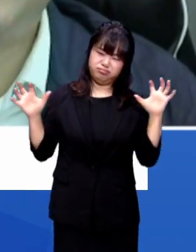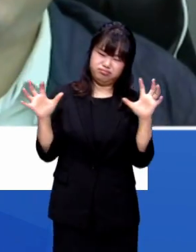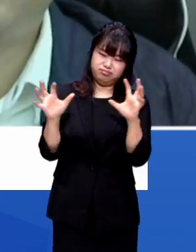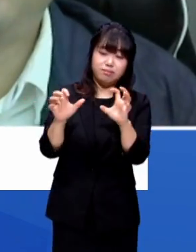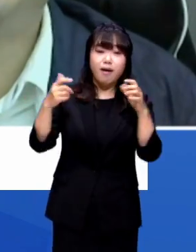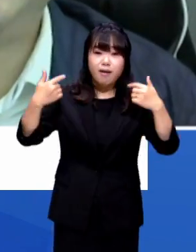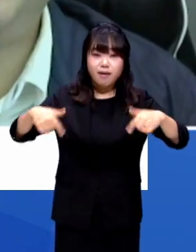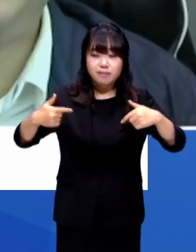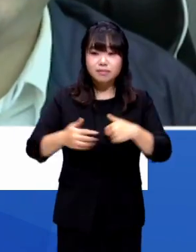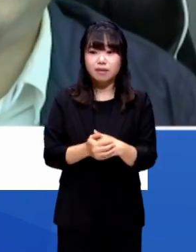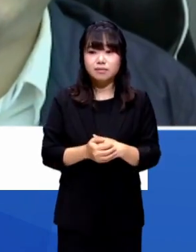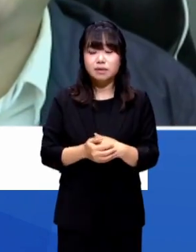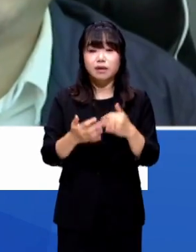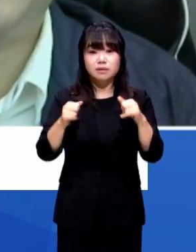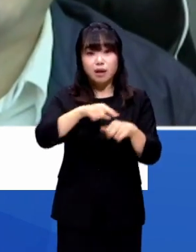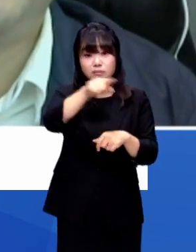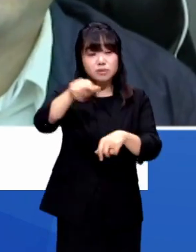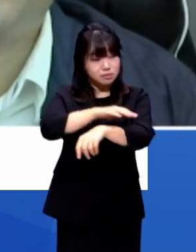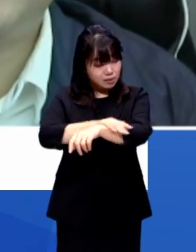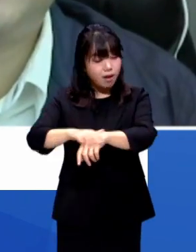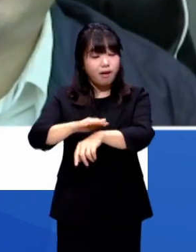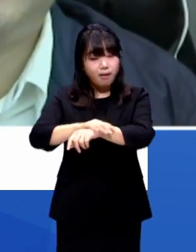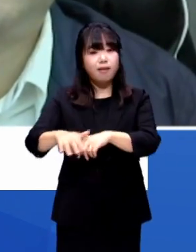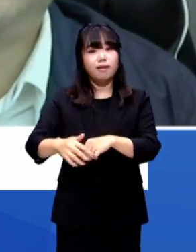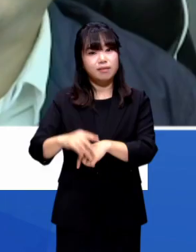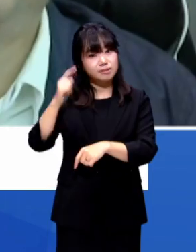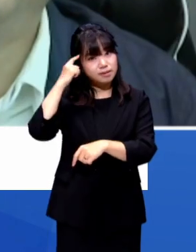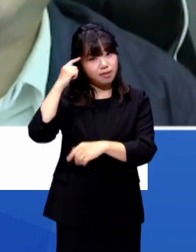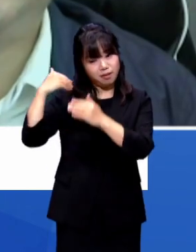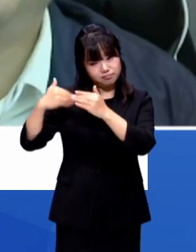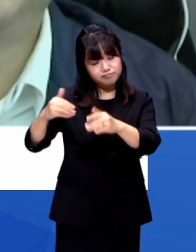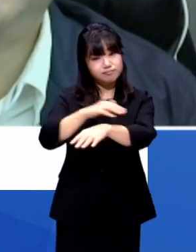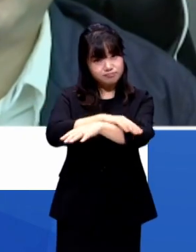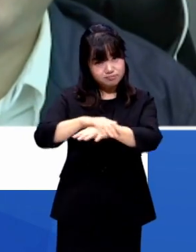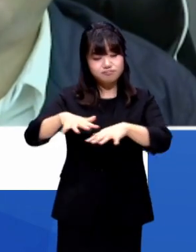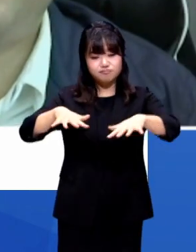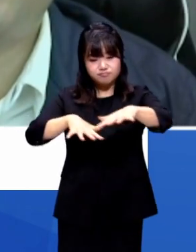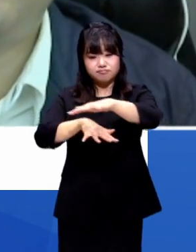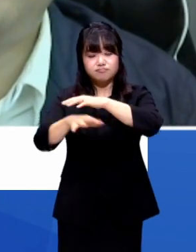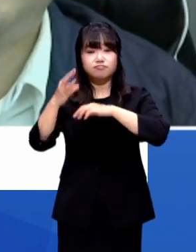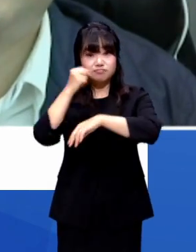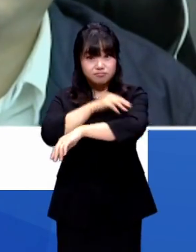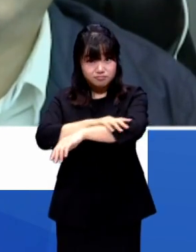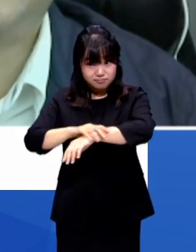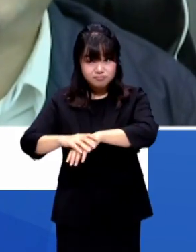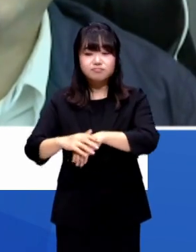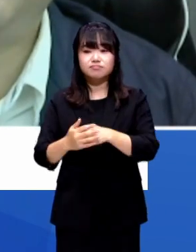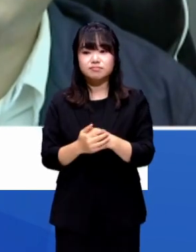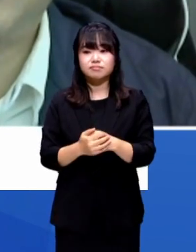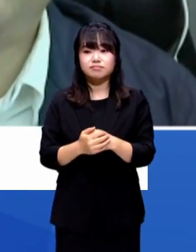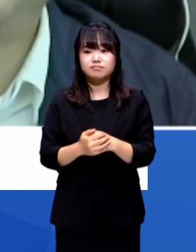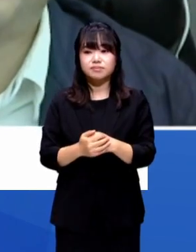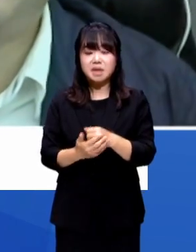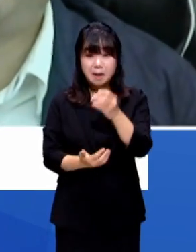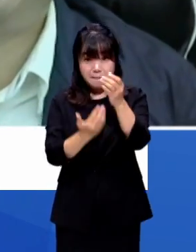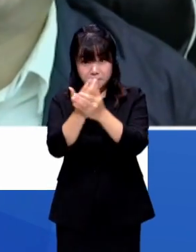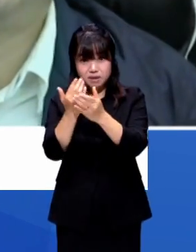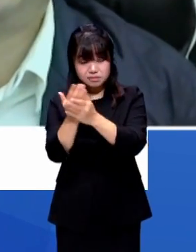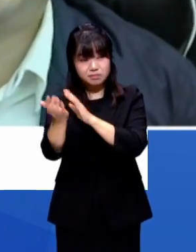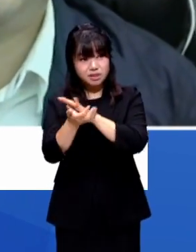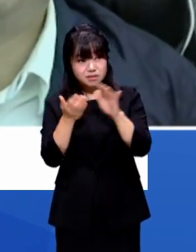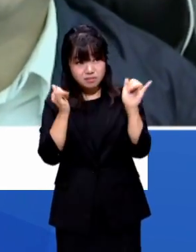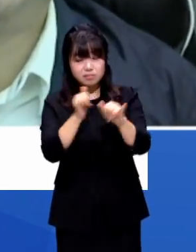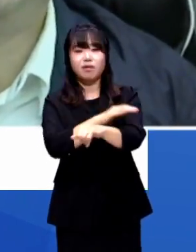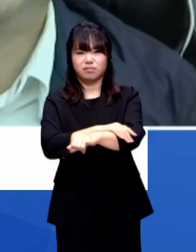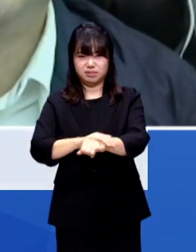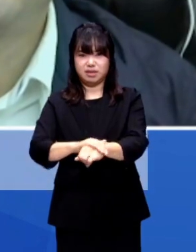지금까지는 사람들의 높은 시민의식 때문에 굉장히 그런 문제점들을 잘 해결했고 나타날 수 있는 사고들을 많이